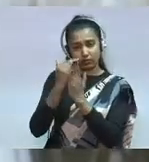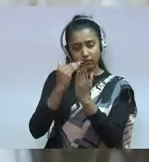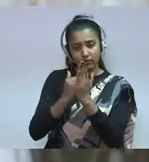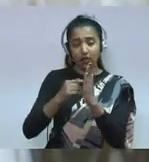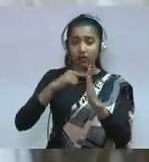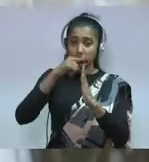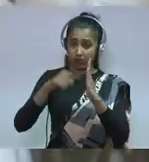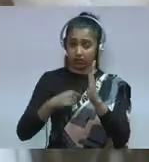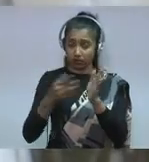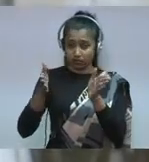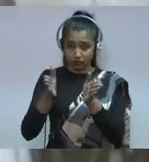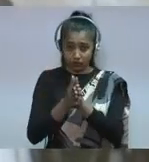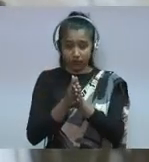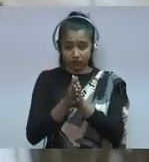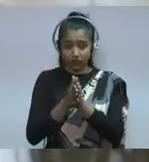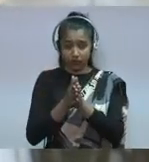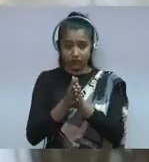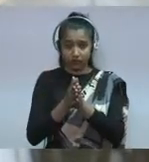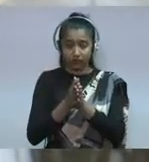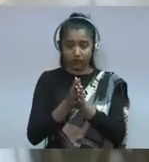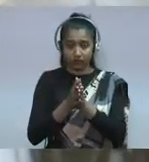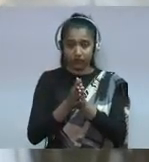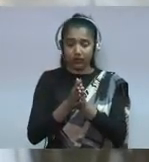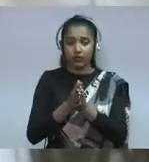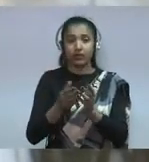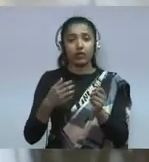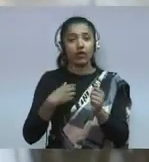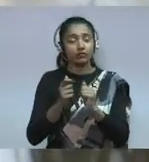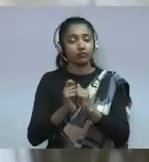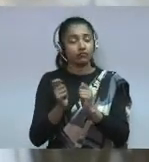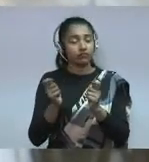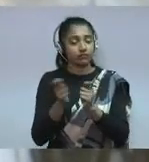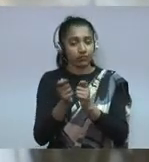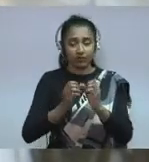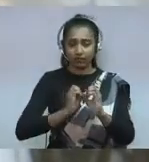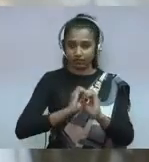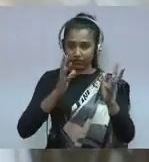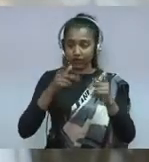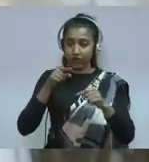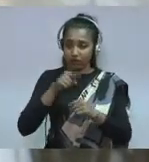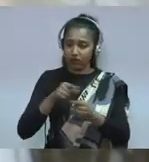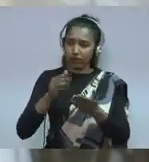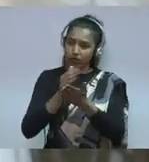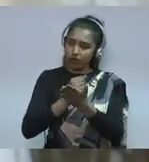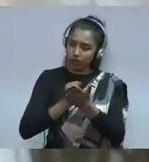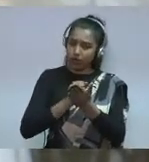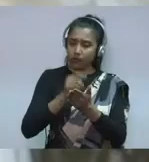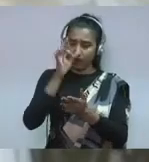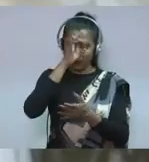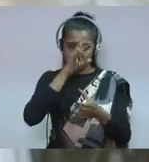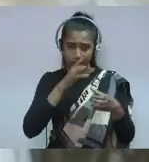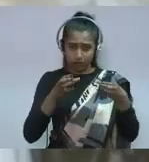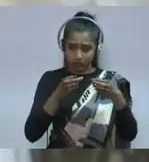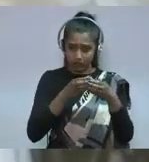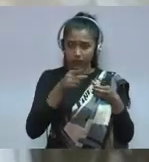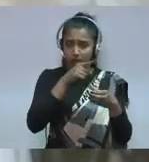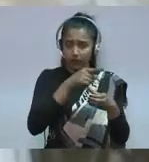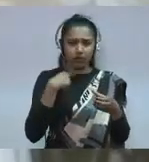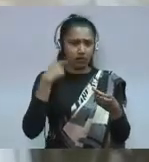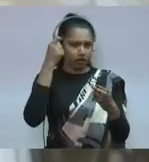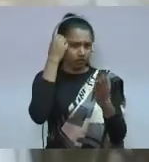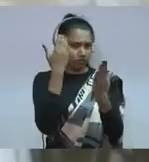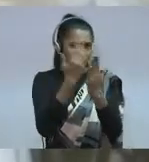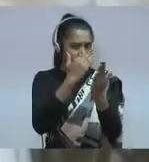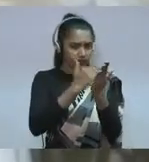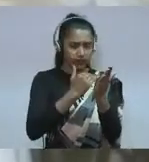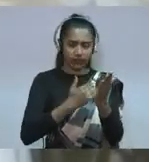වෙනුවෙන් එක්වන පියවරක් නමින් අපි ඉදිරිපත් කළා. මේට සියලු සබුද්ධික දේශපාලන පක්ෂ වෙත එම යෝජනාවලිය අපි